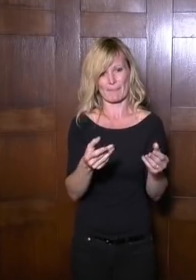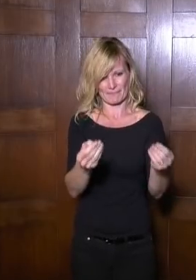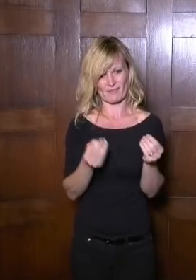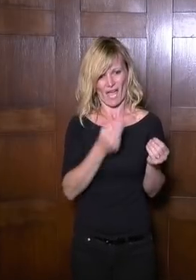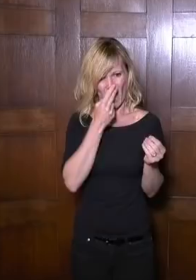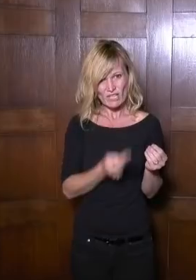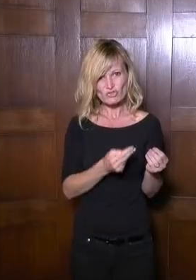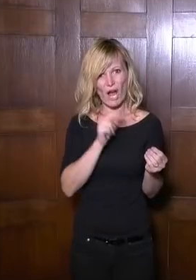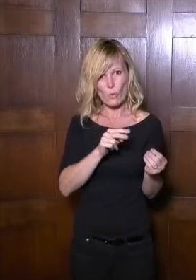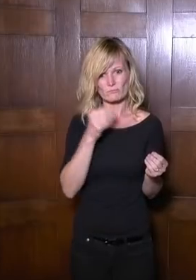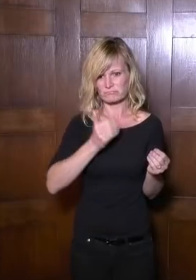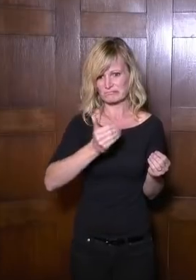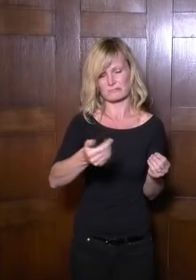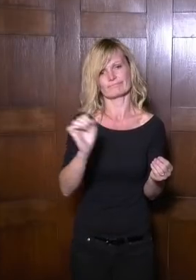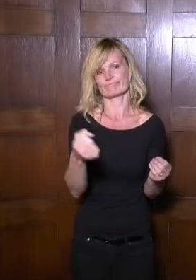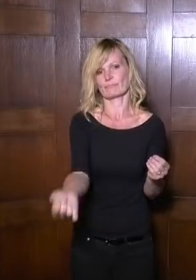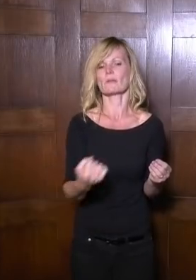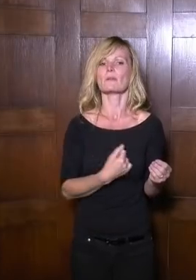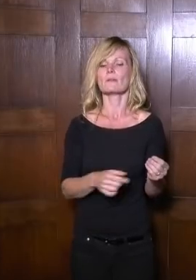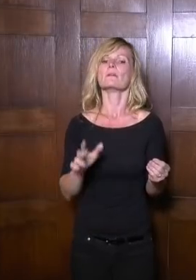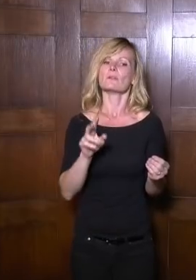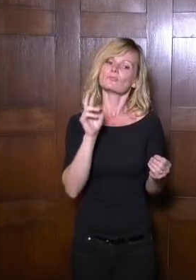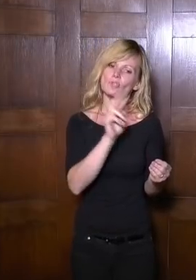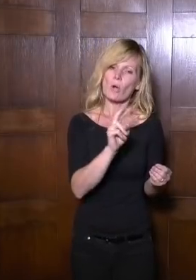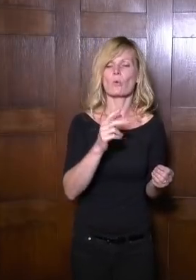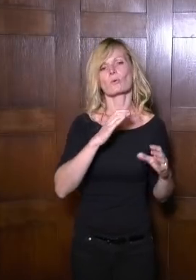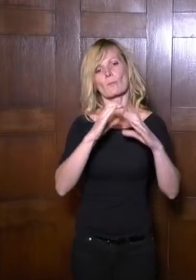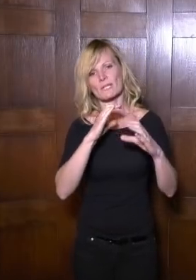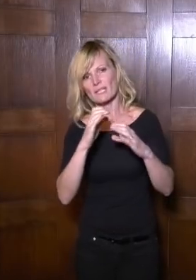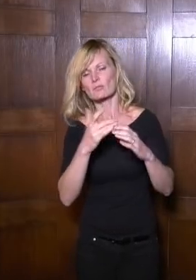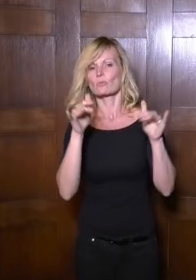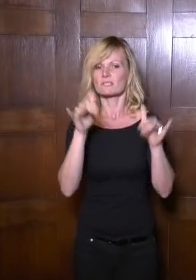kann Ihnen versprechen, wir werden hingucken und kommunizieren mit unseren